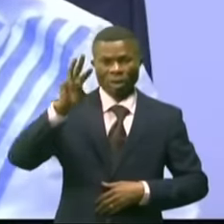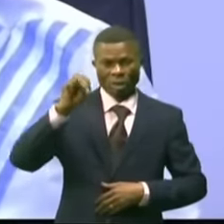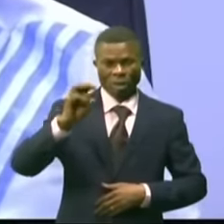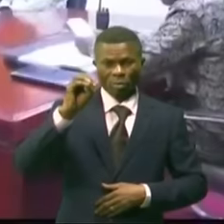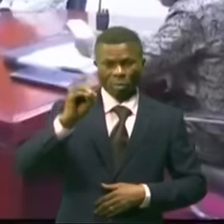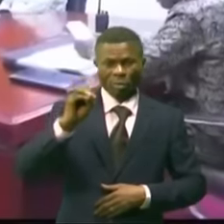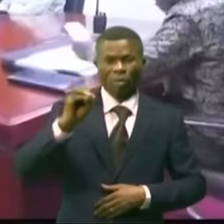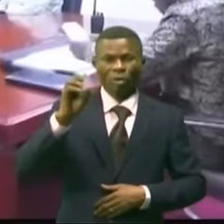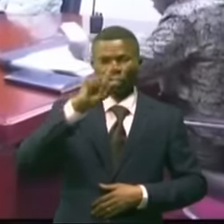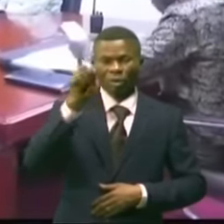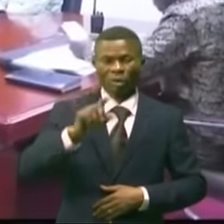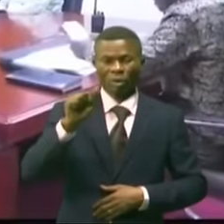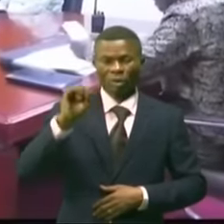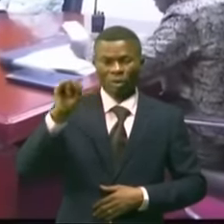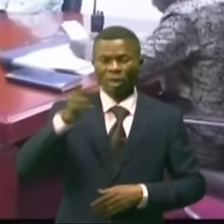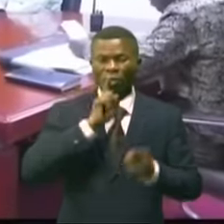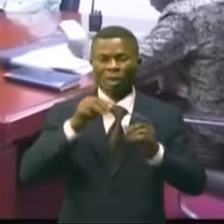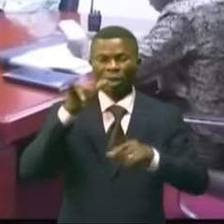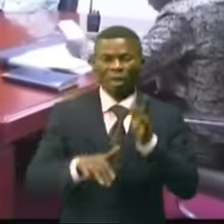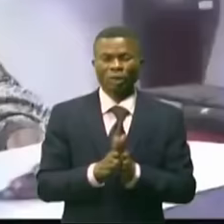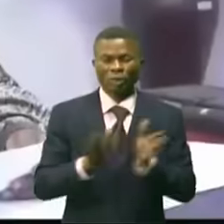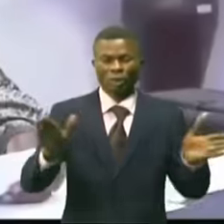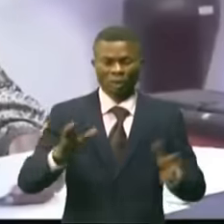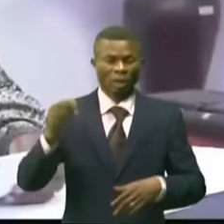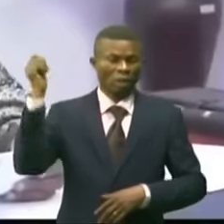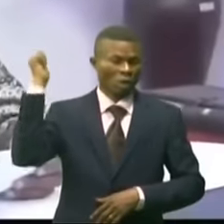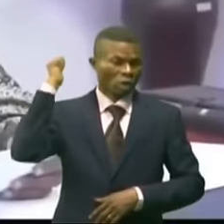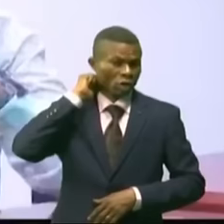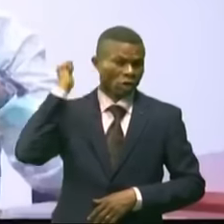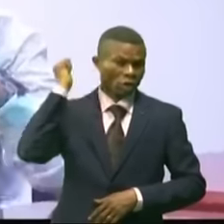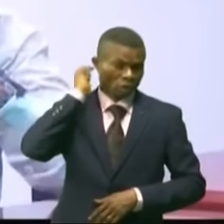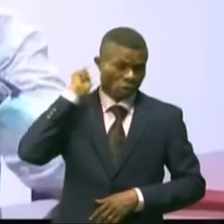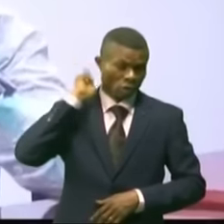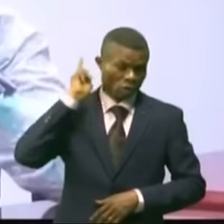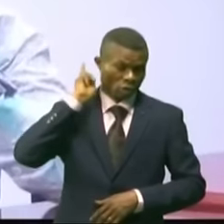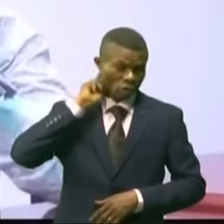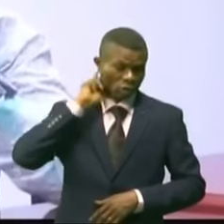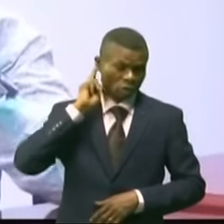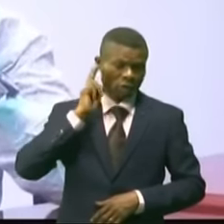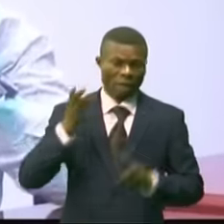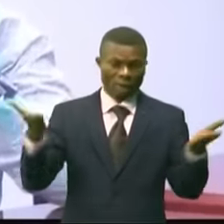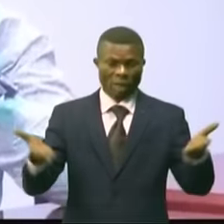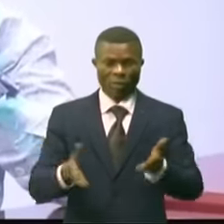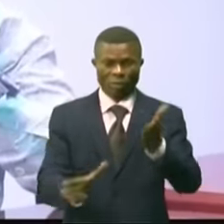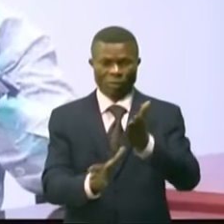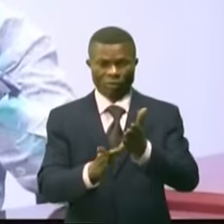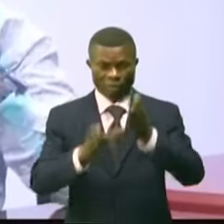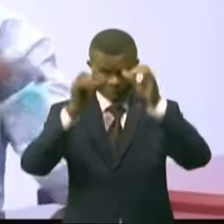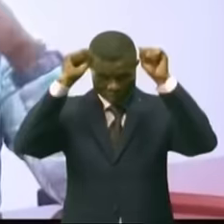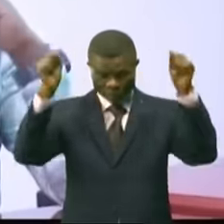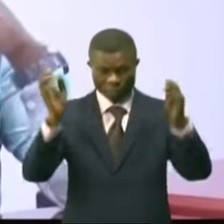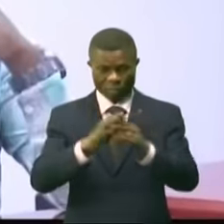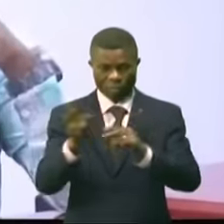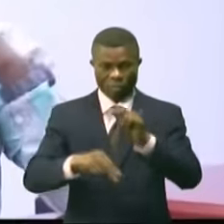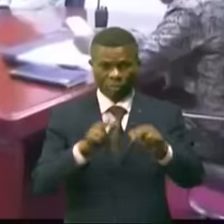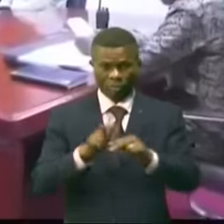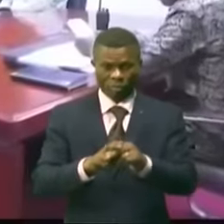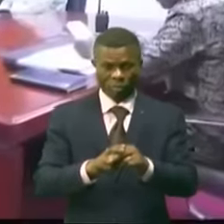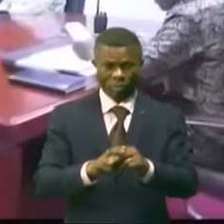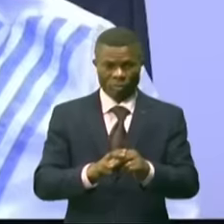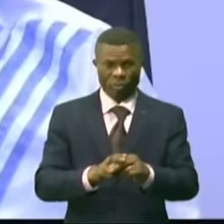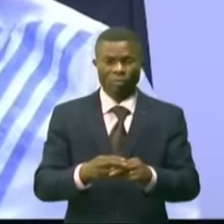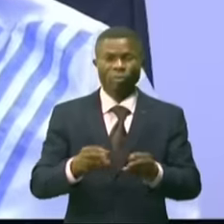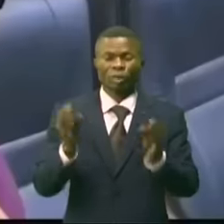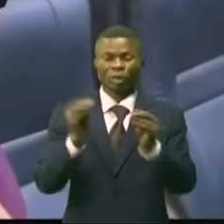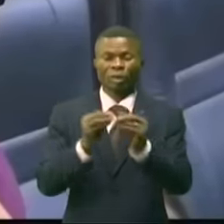pour échanger avec le secrétaire général Augustin Kabuya en présence du Premier vice-président de l'Assemblée nationale faisant suite à la